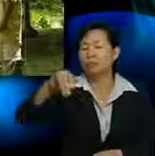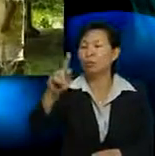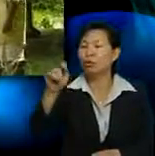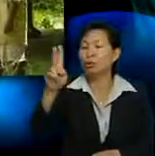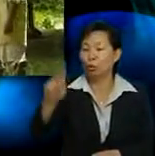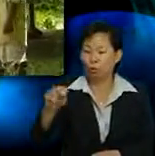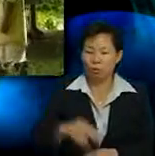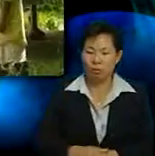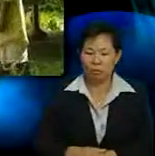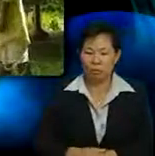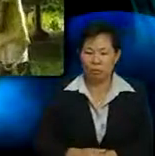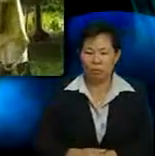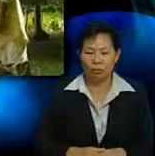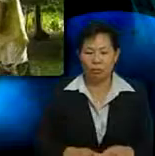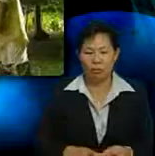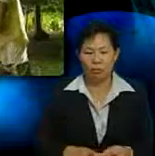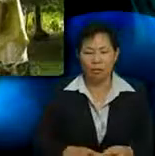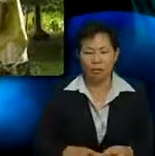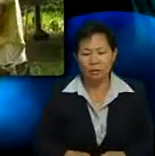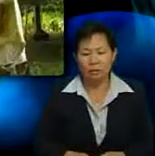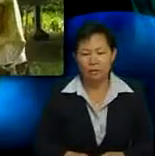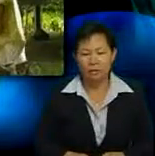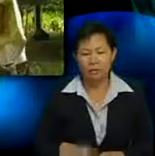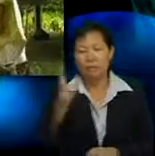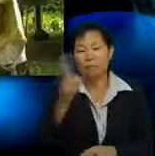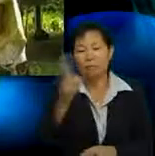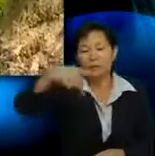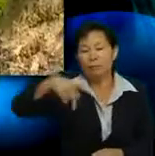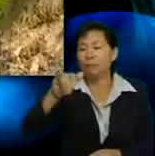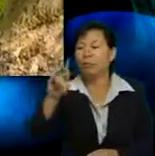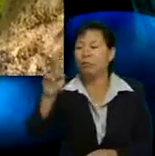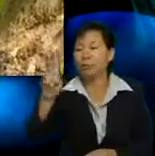Pitun. Oi nak. Enak. Mana pitun?